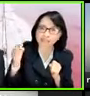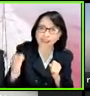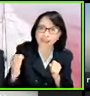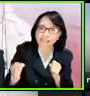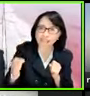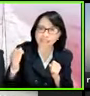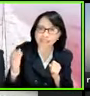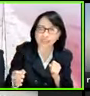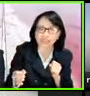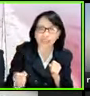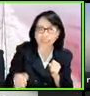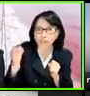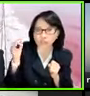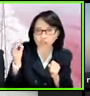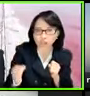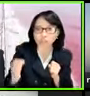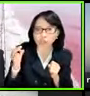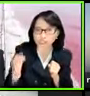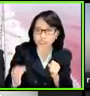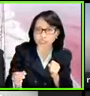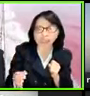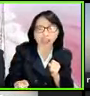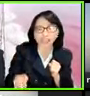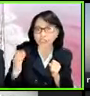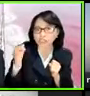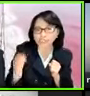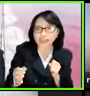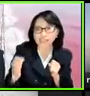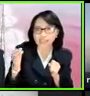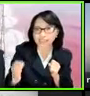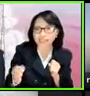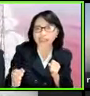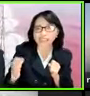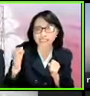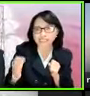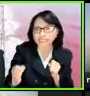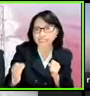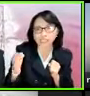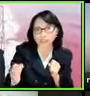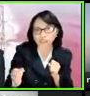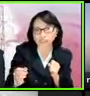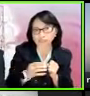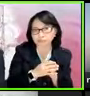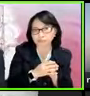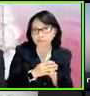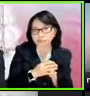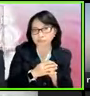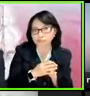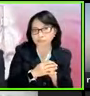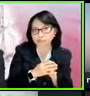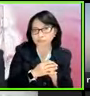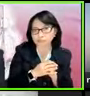ajaran sehat atau tonjokin atau didaskalia zyanose